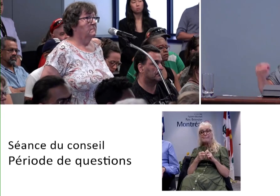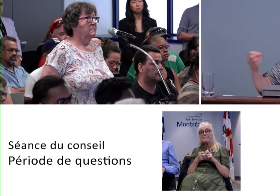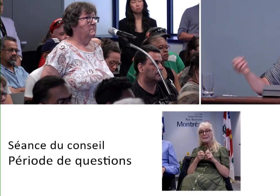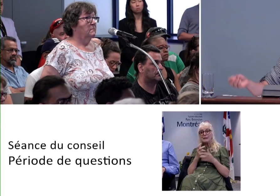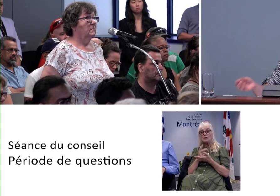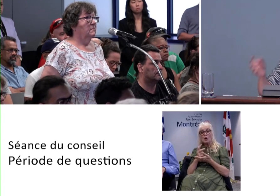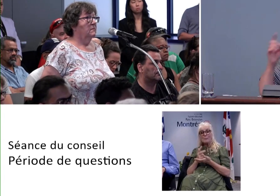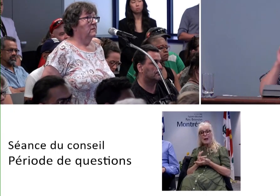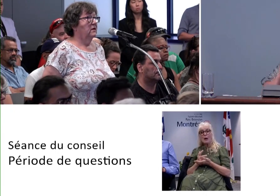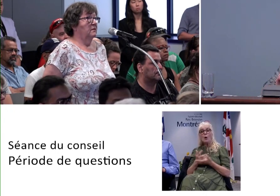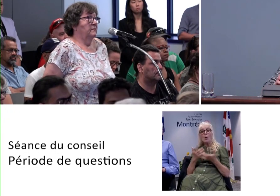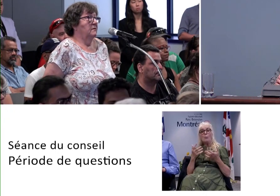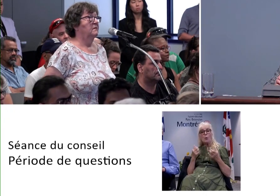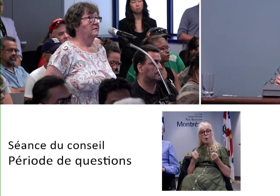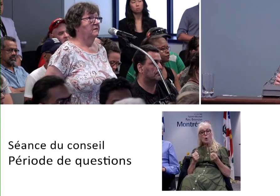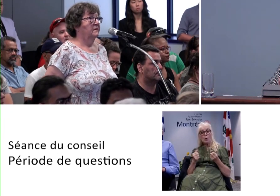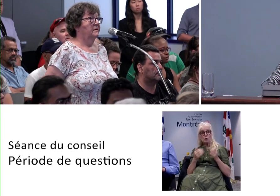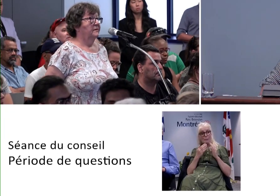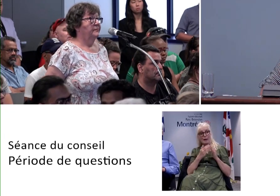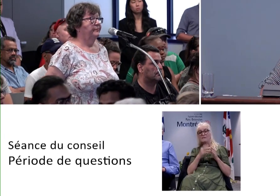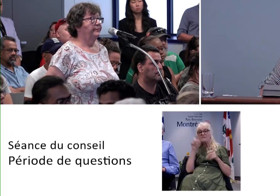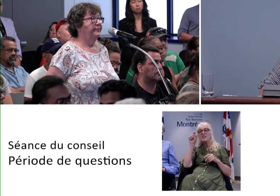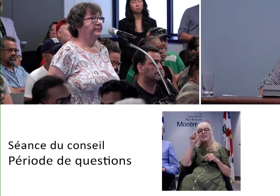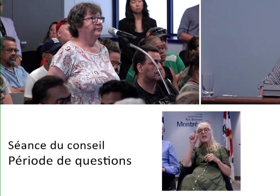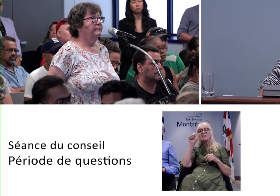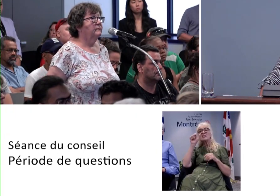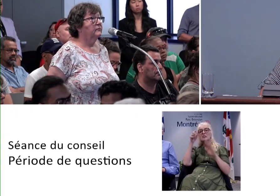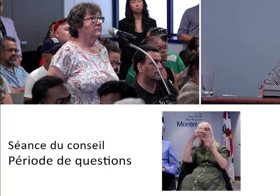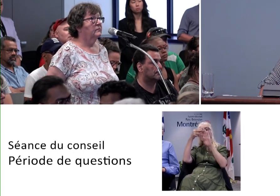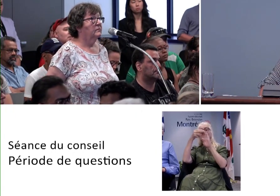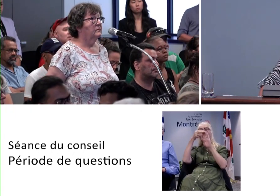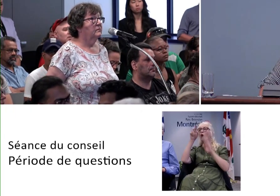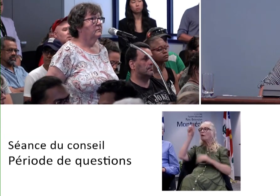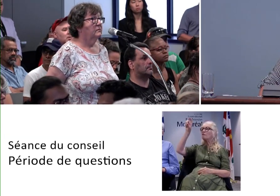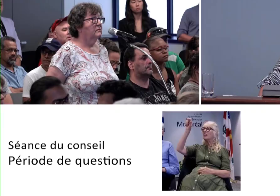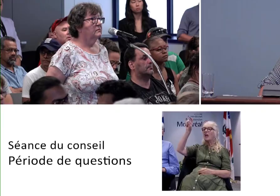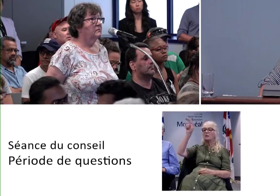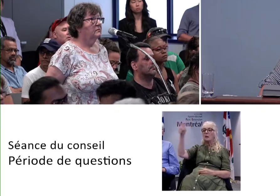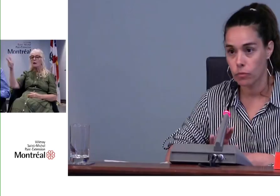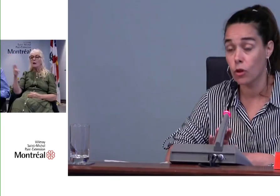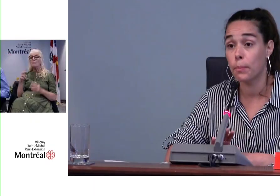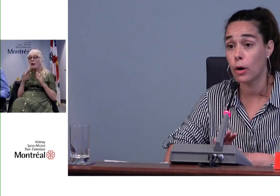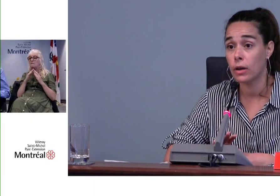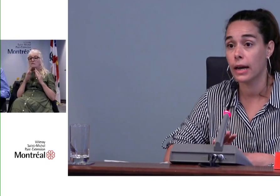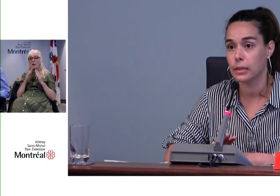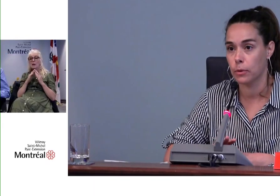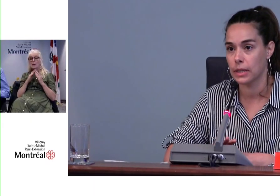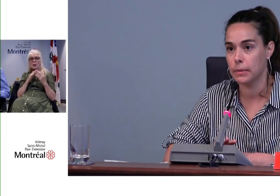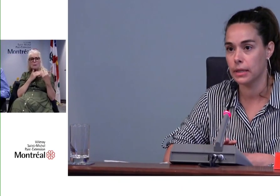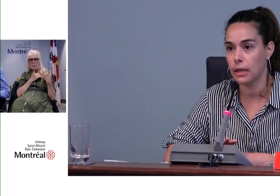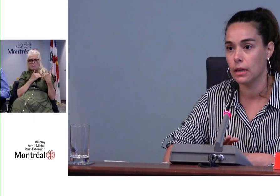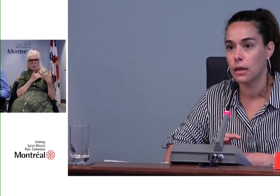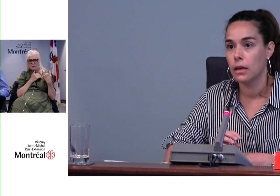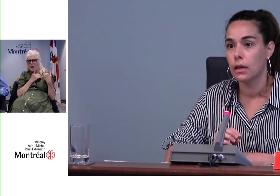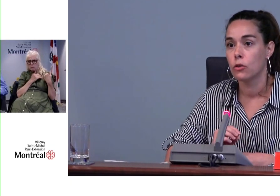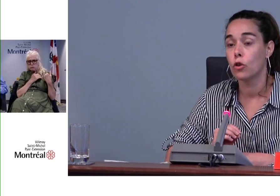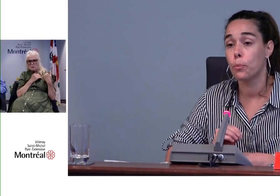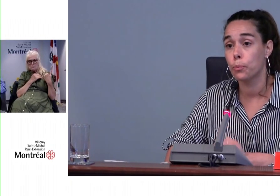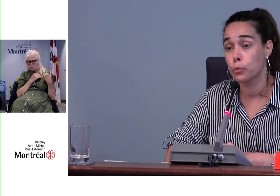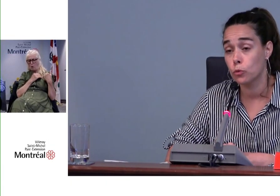avoir des espaces réservés la ville la ville n'a pas la responsabilité n'a pas la responsabilité